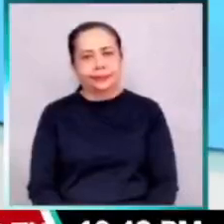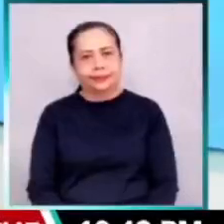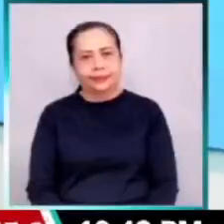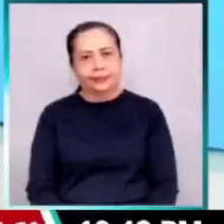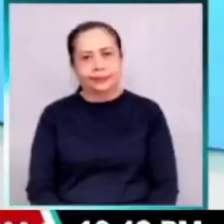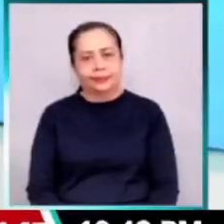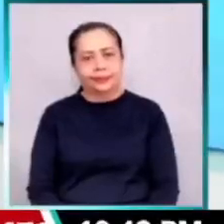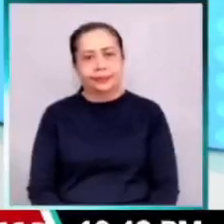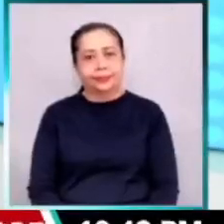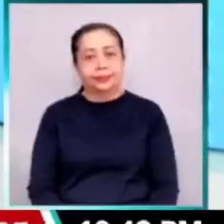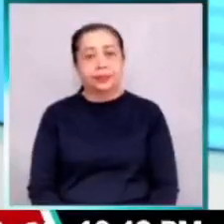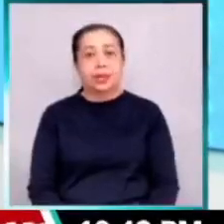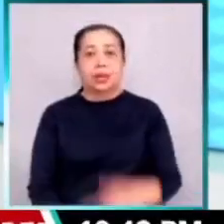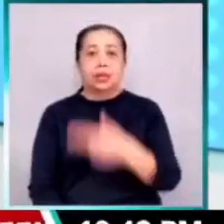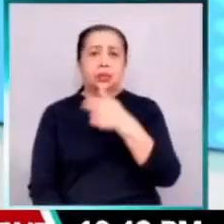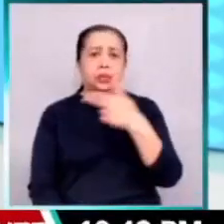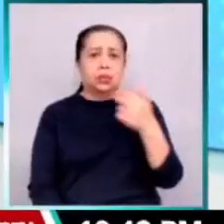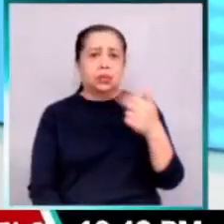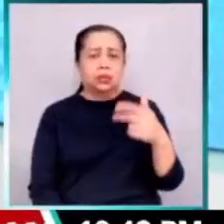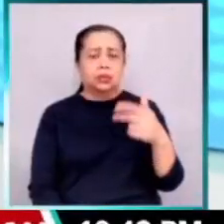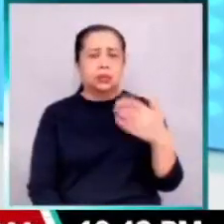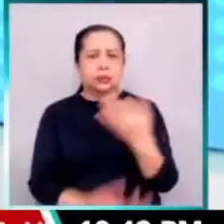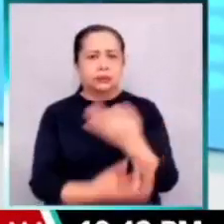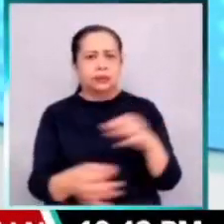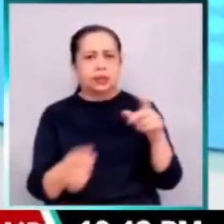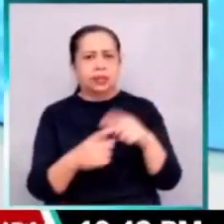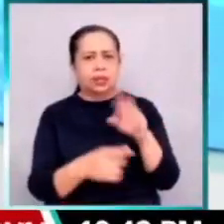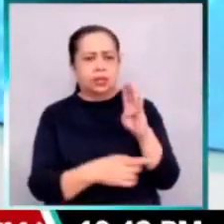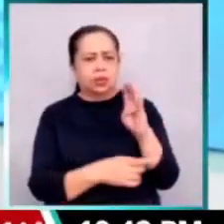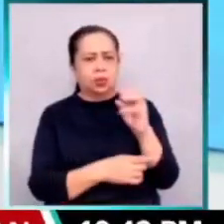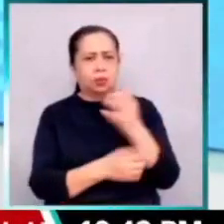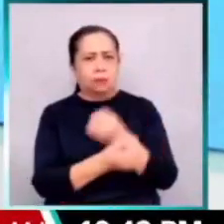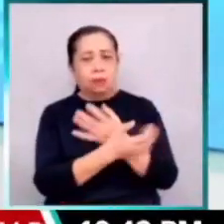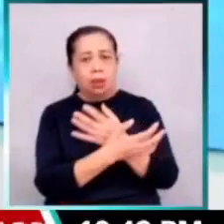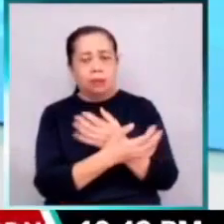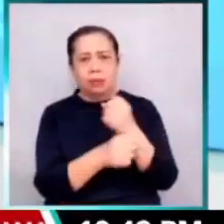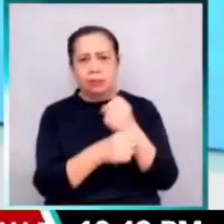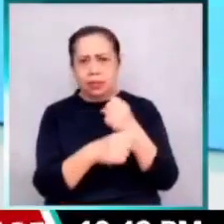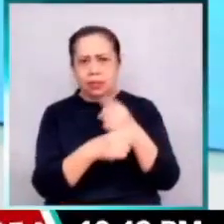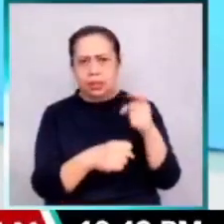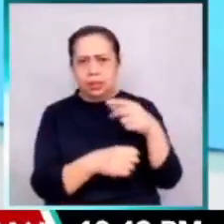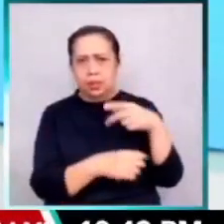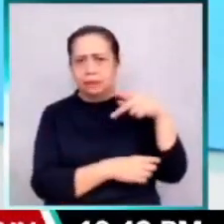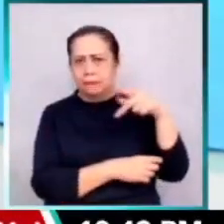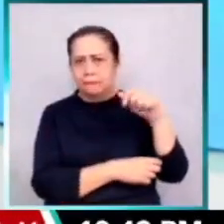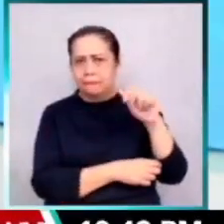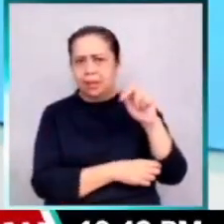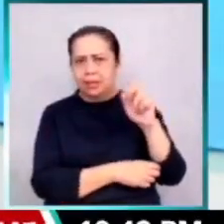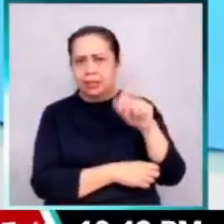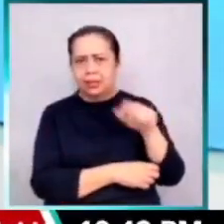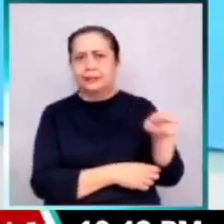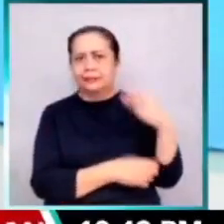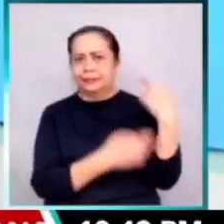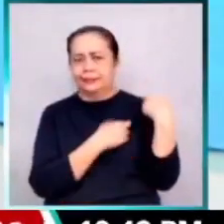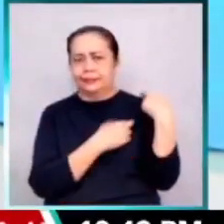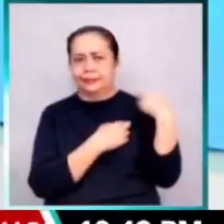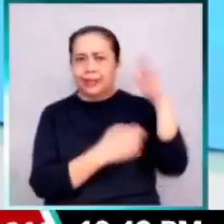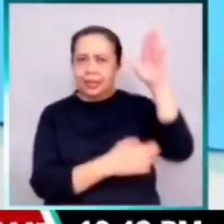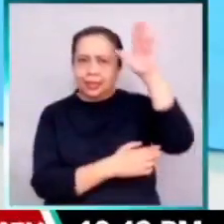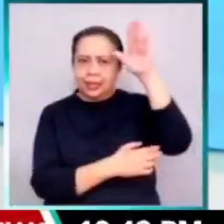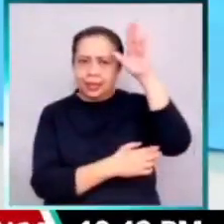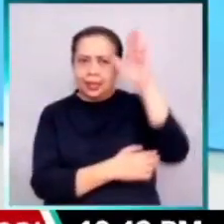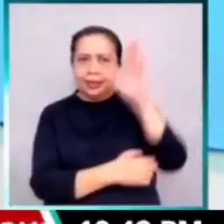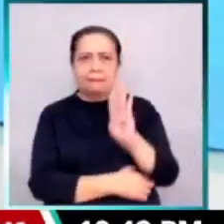Sa Indonesia, pinalaya na ang bomb maker na si Umar Patek na sangkot sa mga pagsabog sa Bali noong